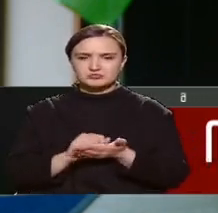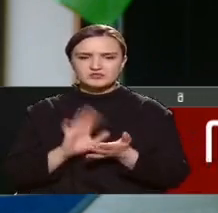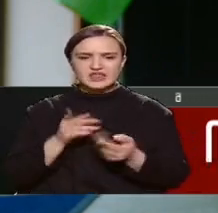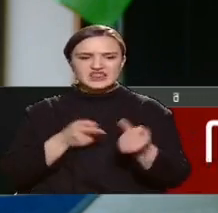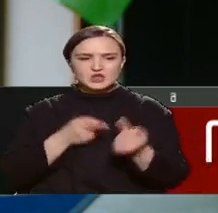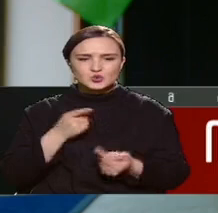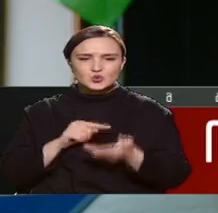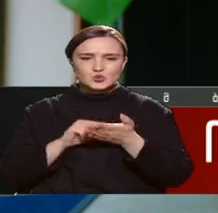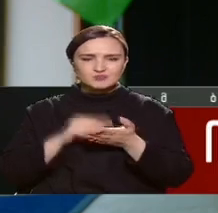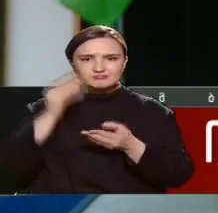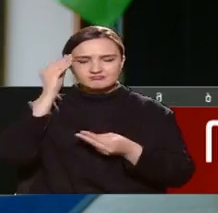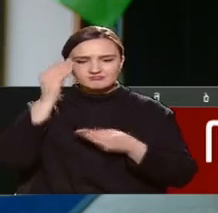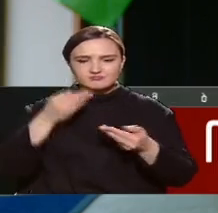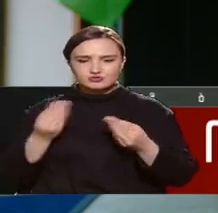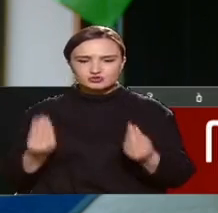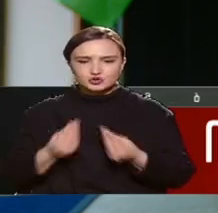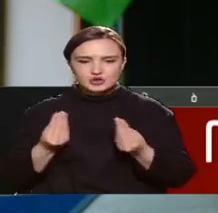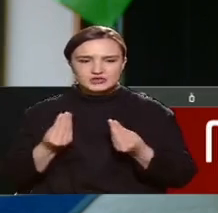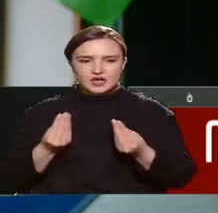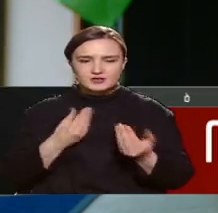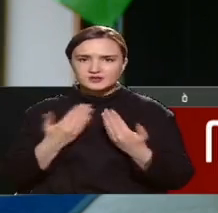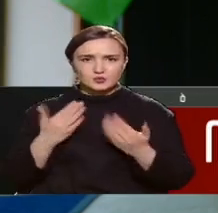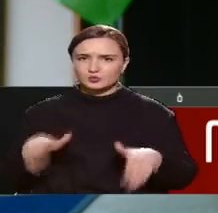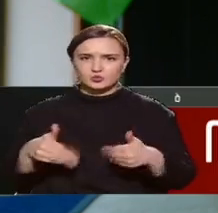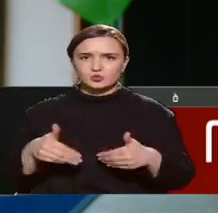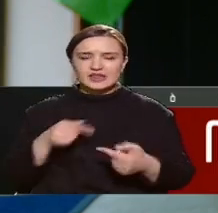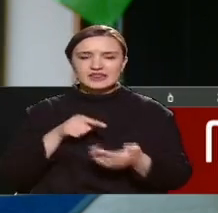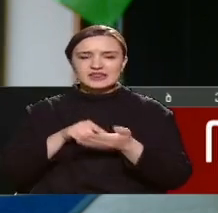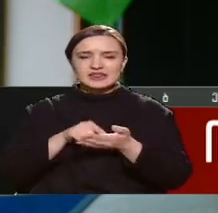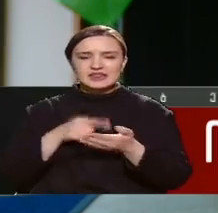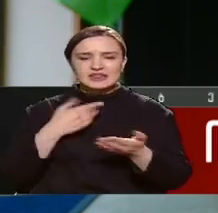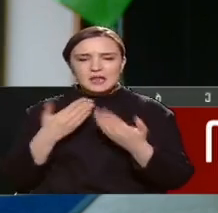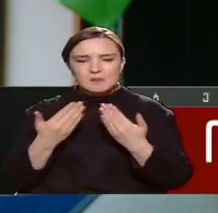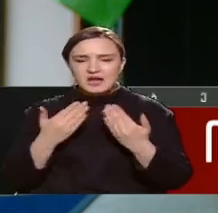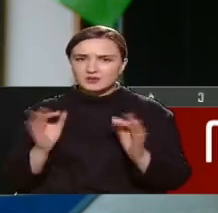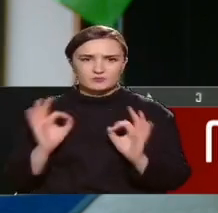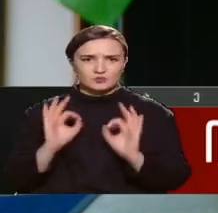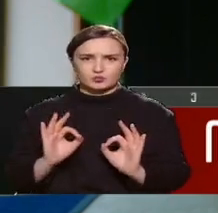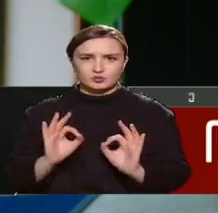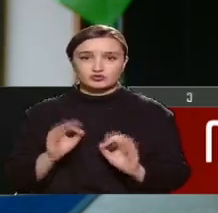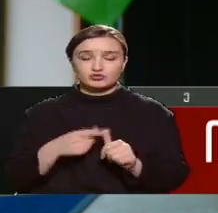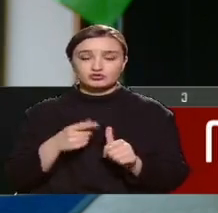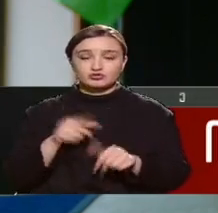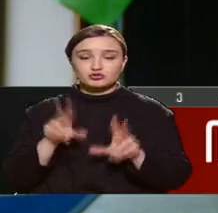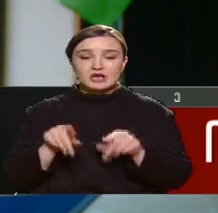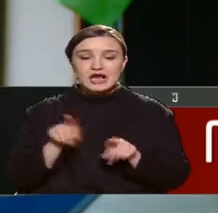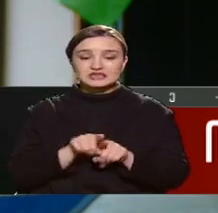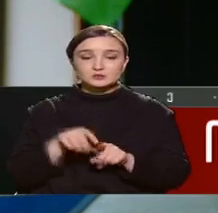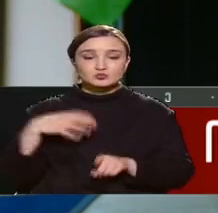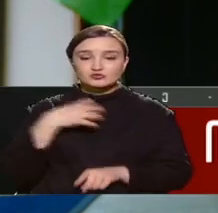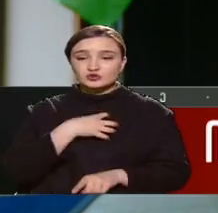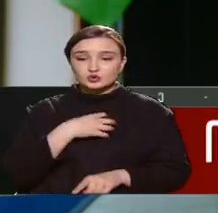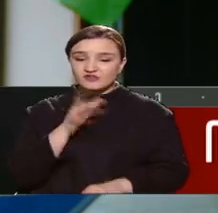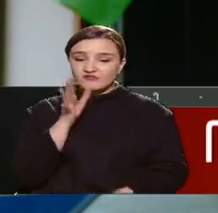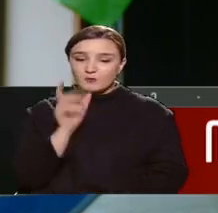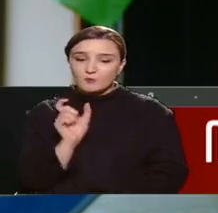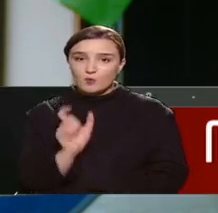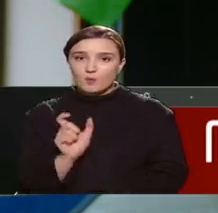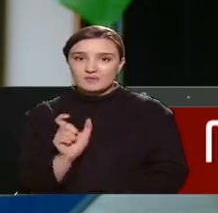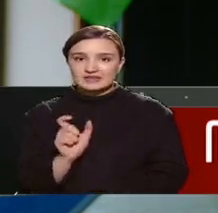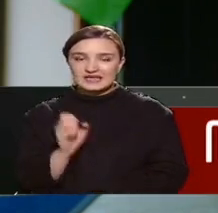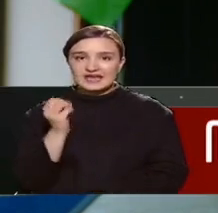ari marteba. Azi parlament și ar să sađe o situație și debate bi ari marteba, dar pactul breva gamul disu aset, nici nu l-am moment și s-a